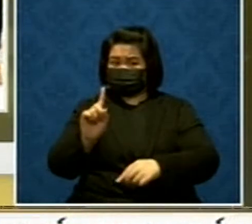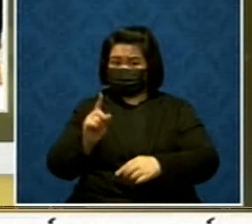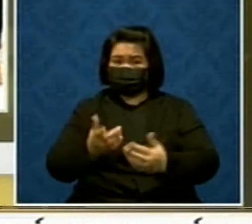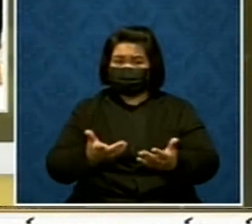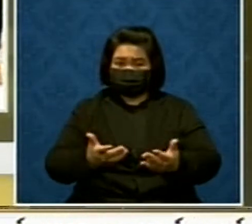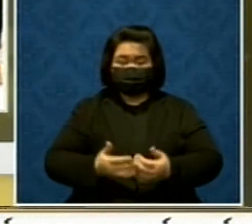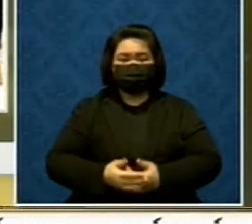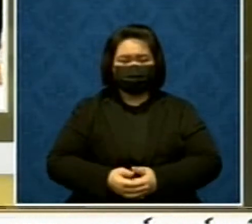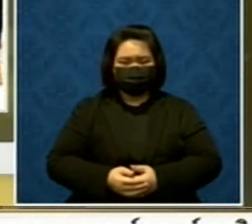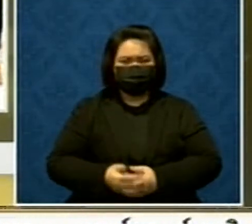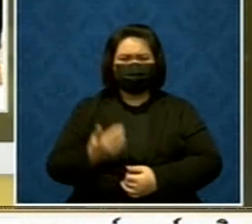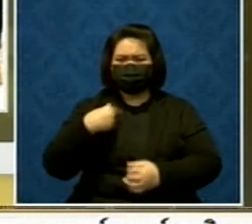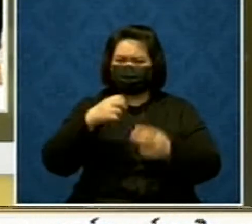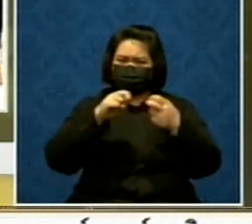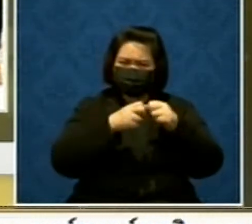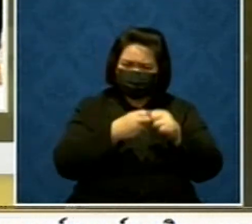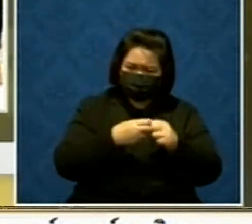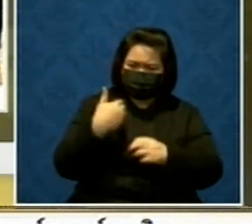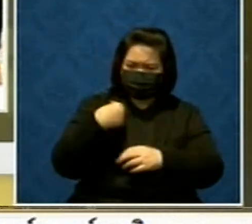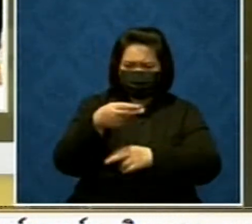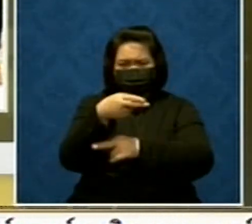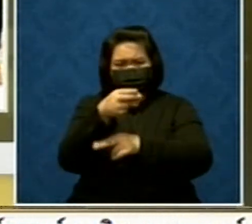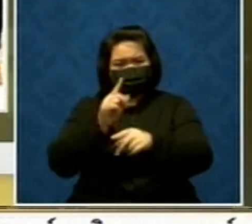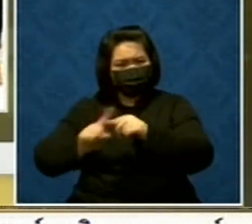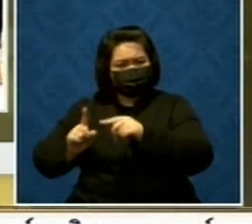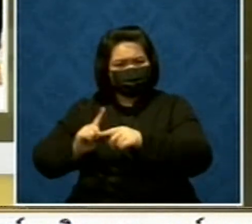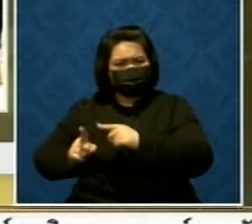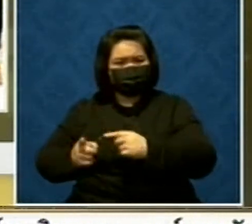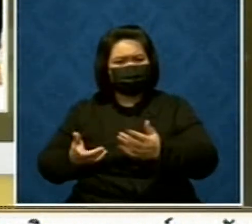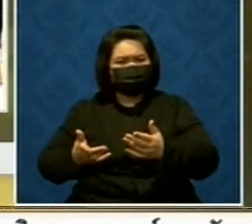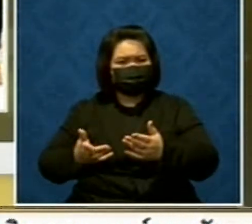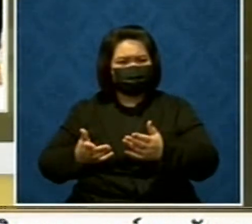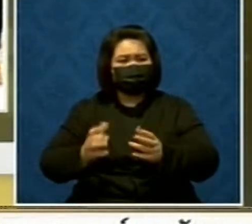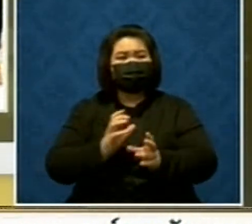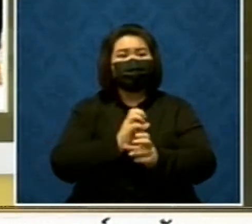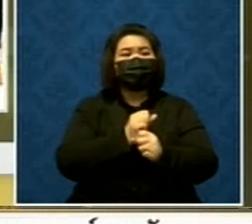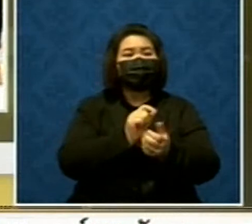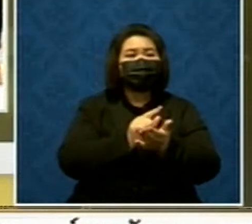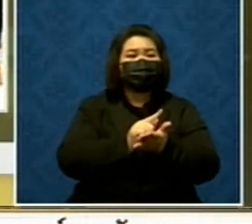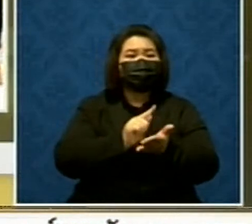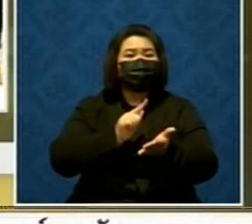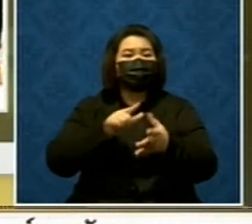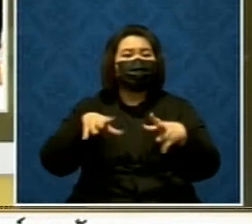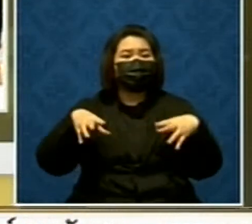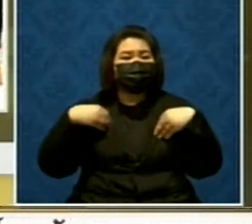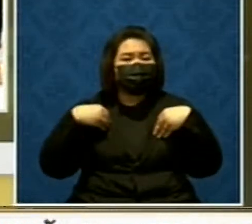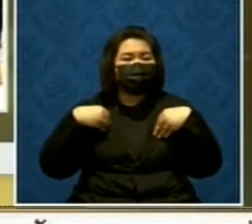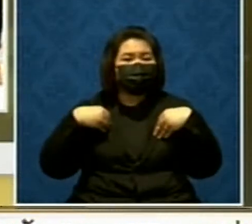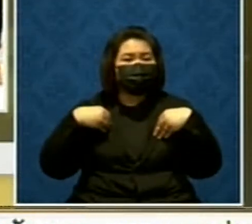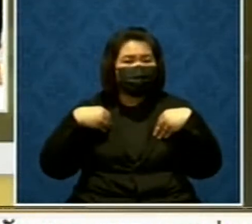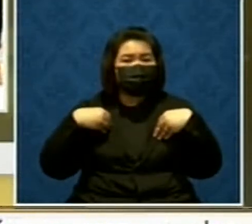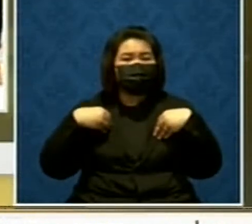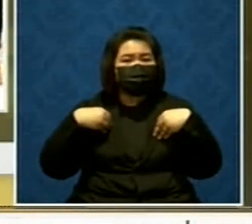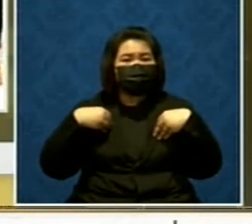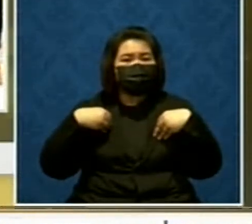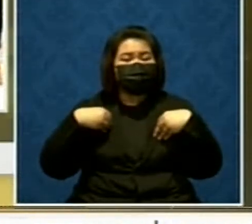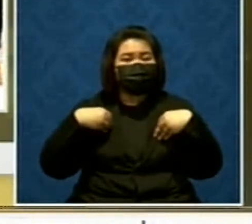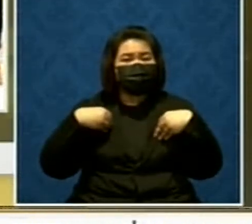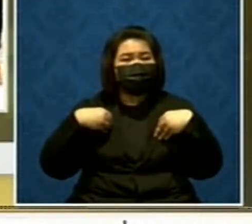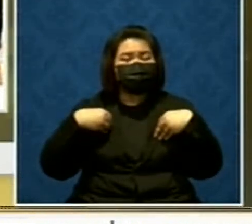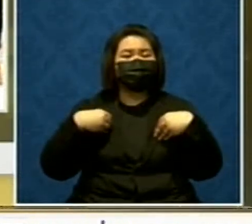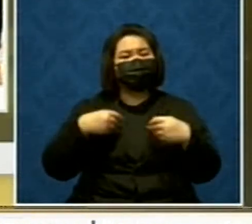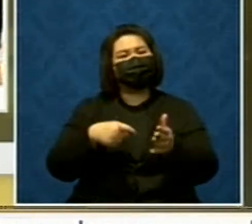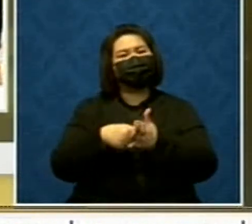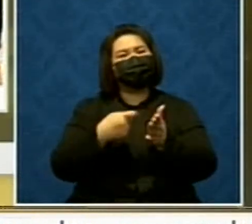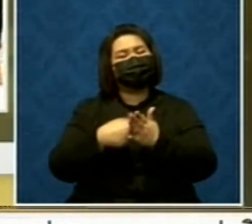มีเรื่องมีราวมีคลิปอื้อเฉาสุดท้ายก็จำใจลาออกสุดท้ายจำใจลาออกท